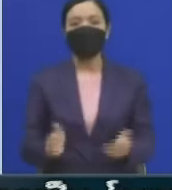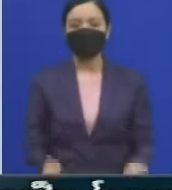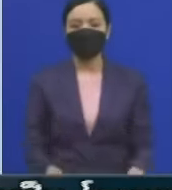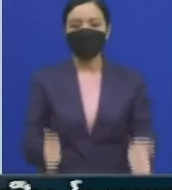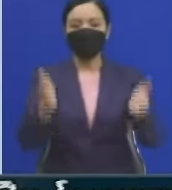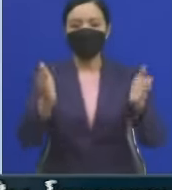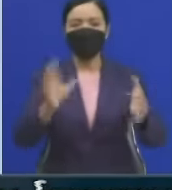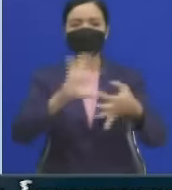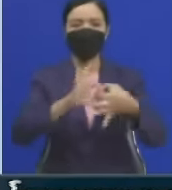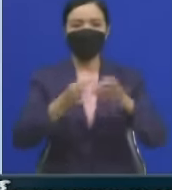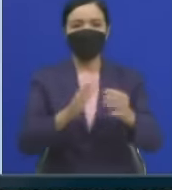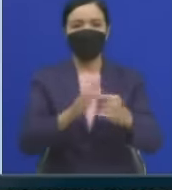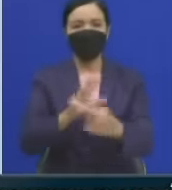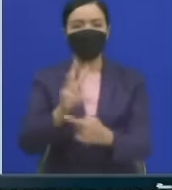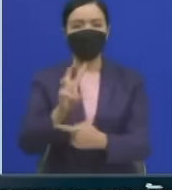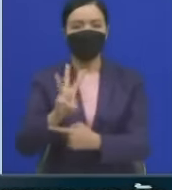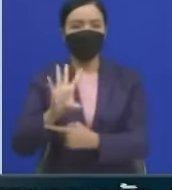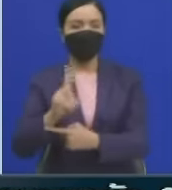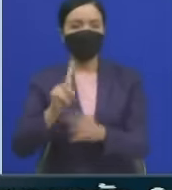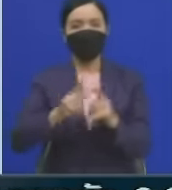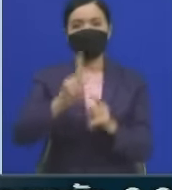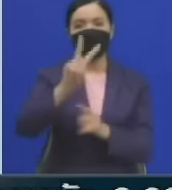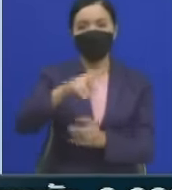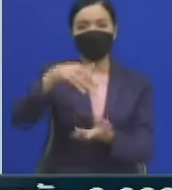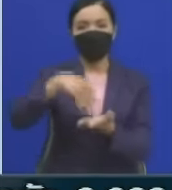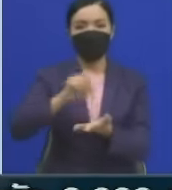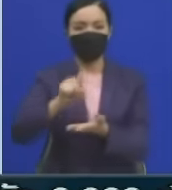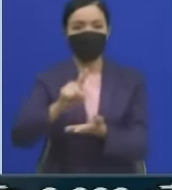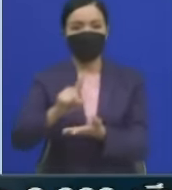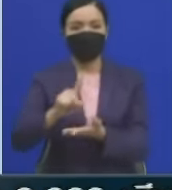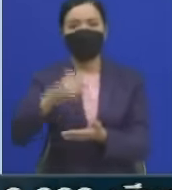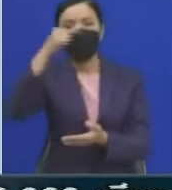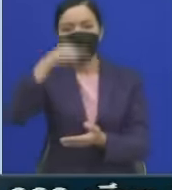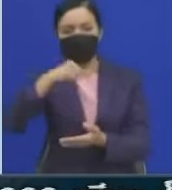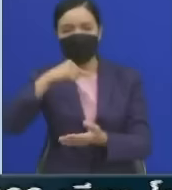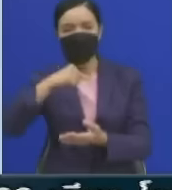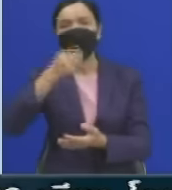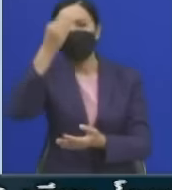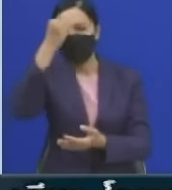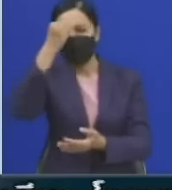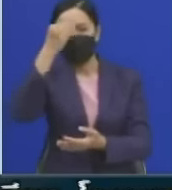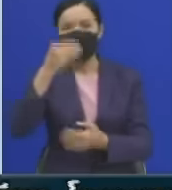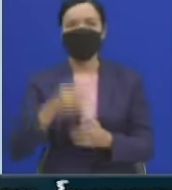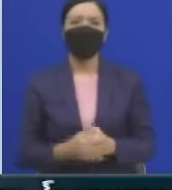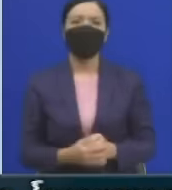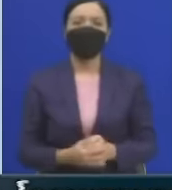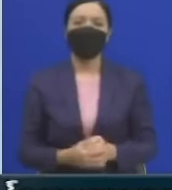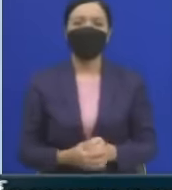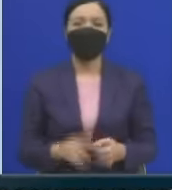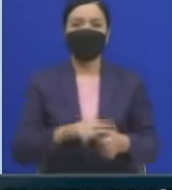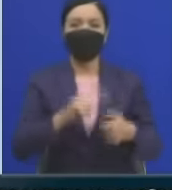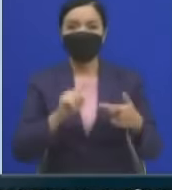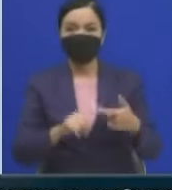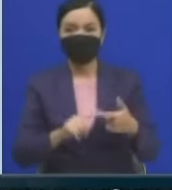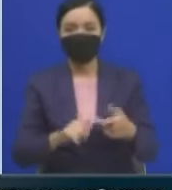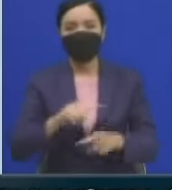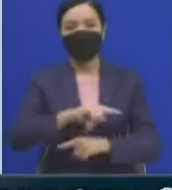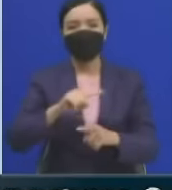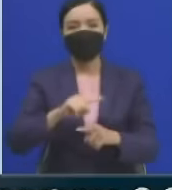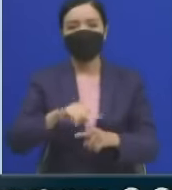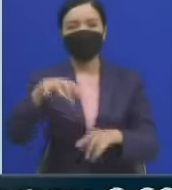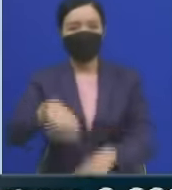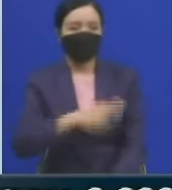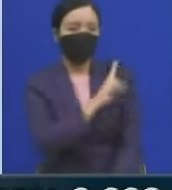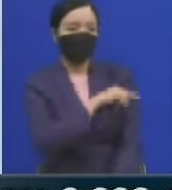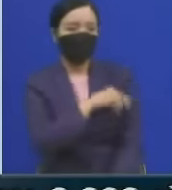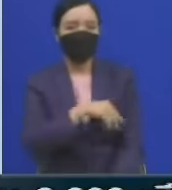ารกีฬาเวท2ศูนย์เยาวชนญี่ปุ่นศูนย์เยาวชนไทยญี่ปุ่นนะฮะแล้วก็ถัดมา31โรงพยาบ